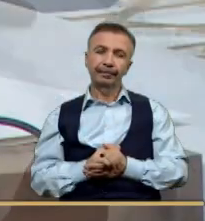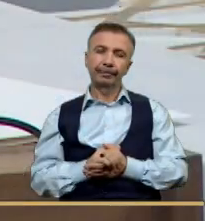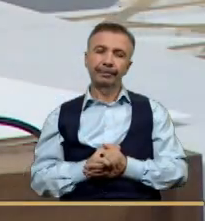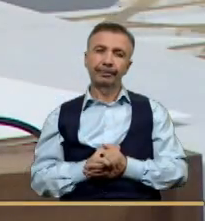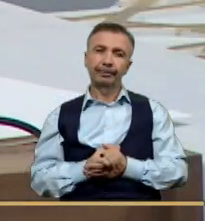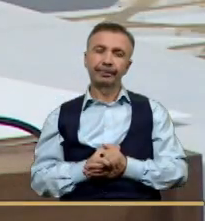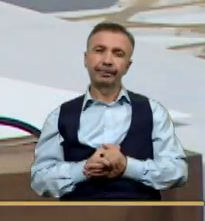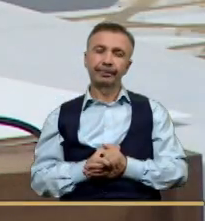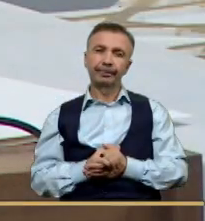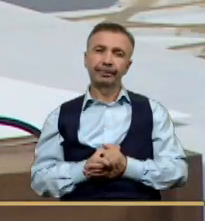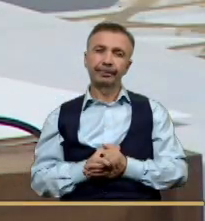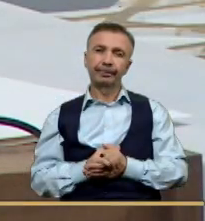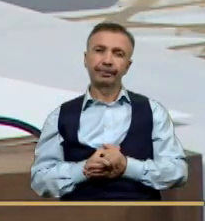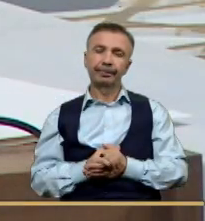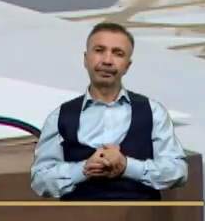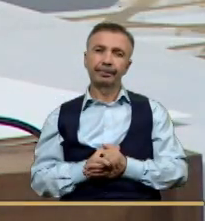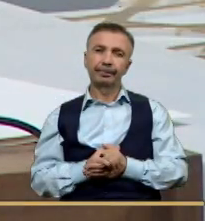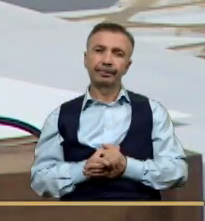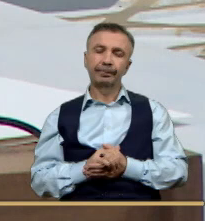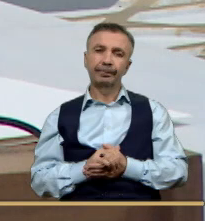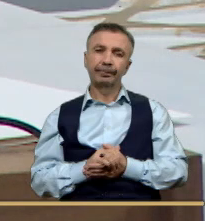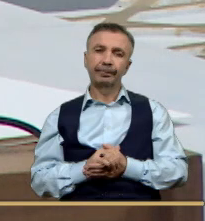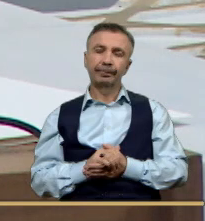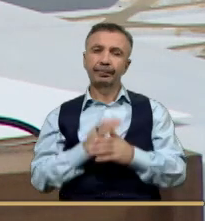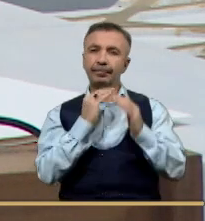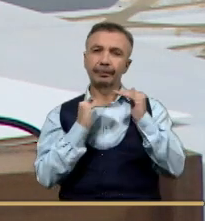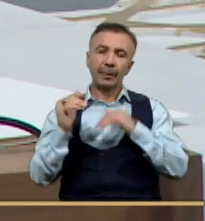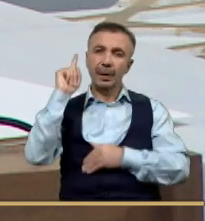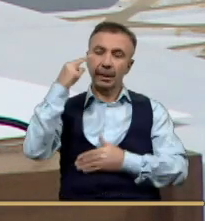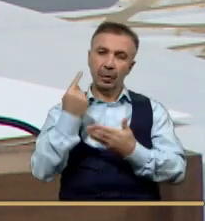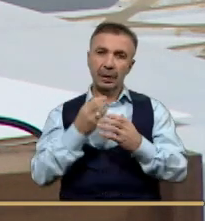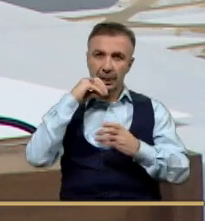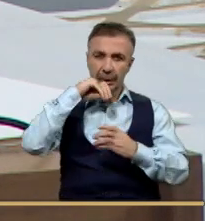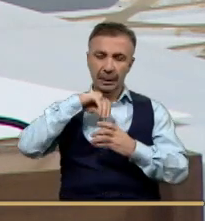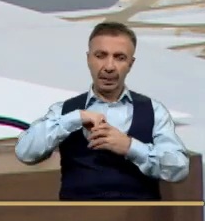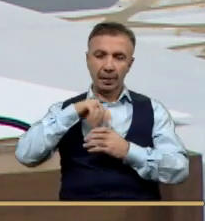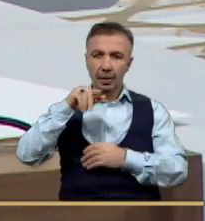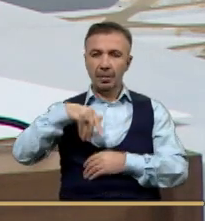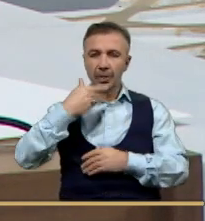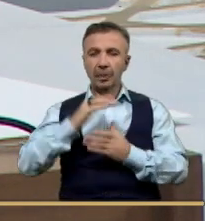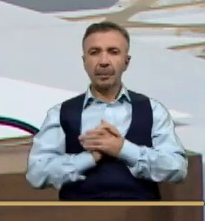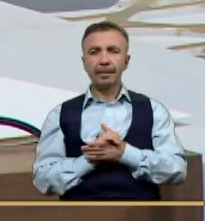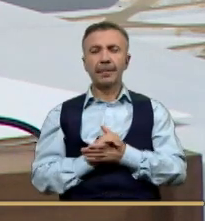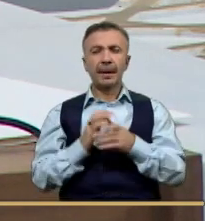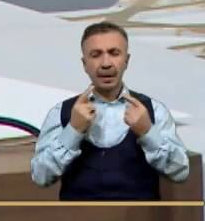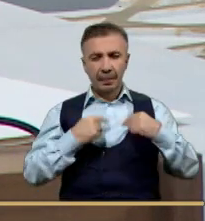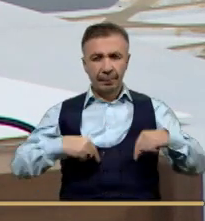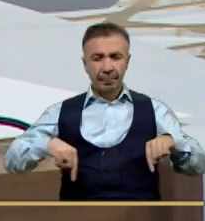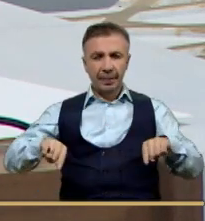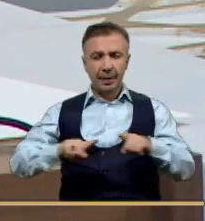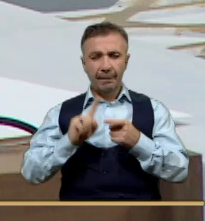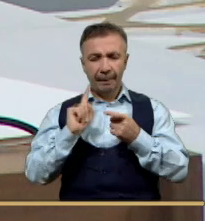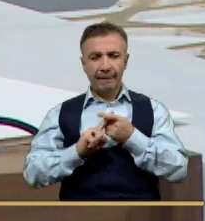Allahümme inna nec'aluke fî nuhurihim ve ne'ûzu bike min şurûrihim. Bizim ve ülkemizin ne